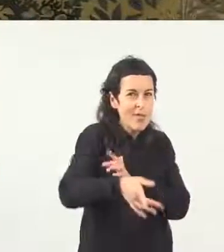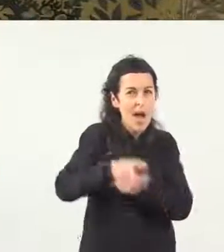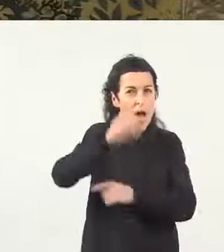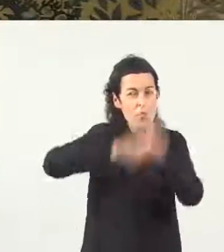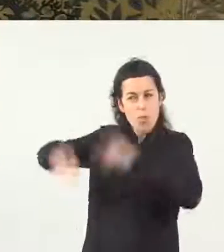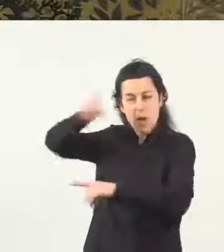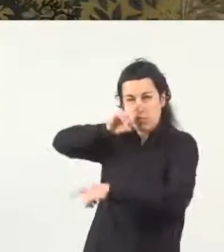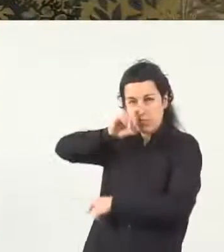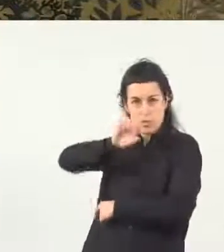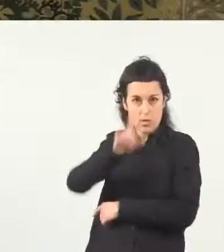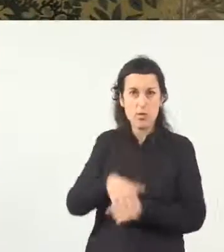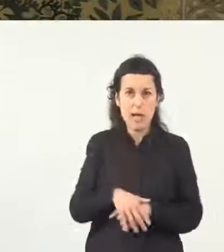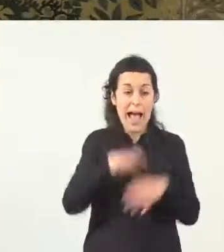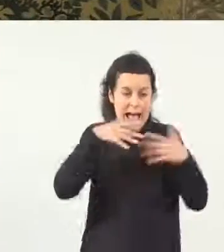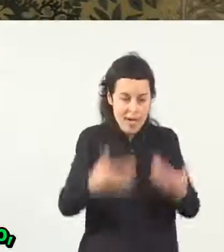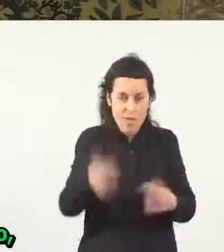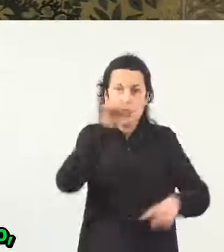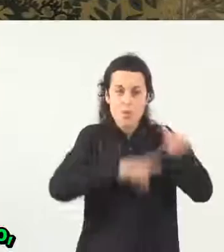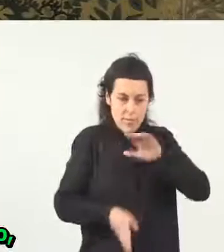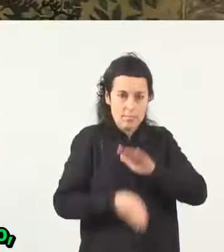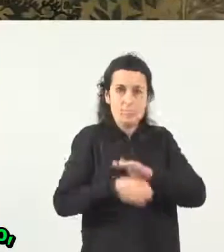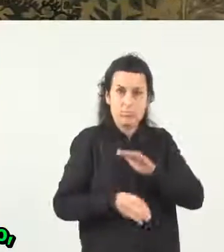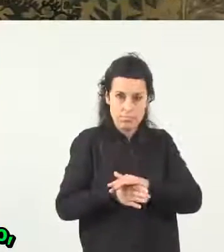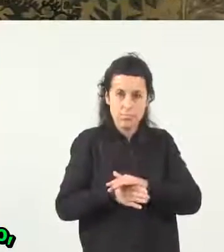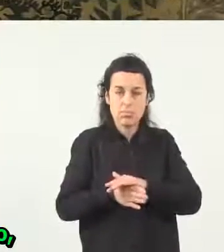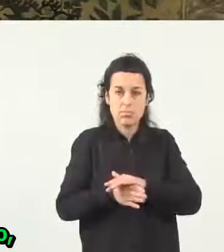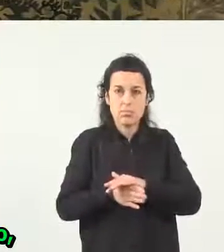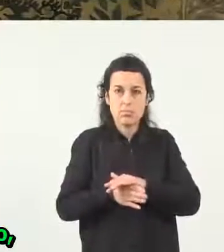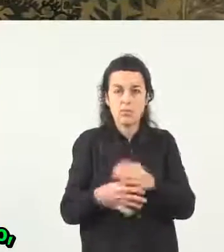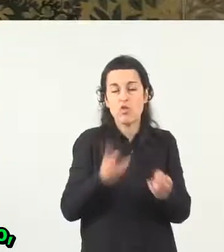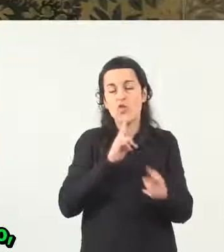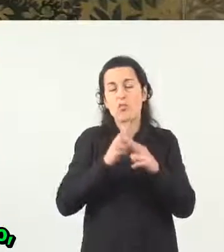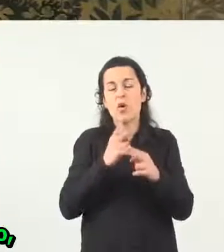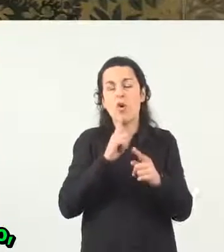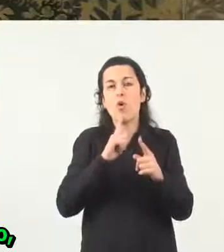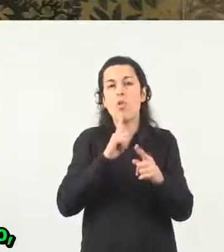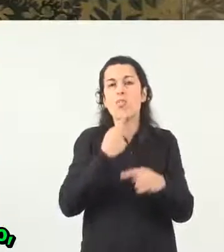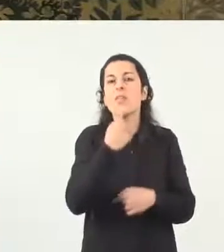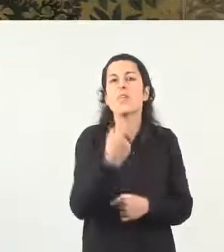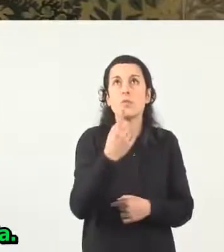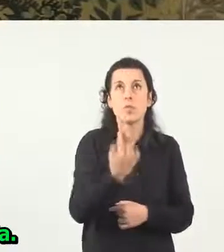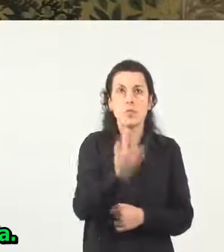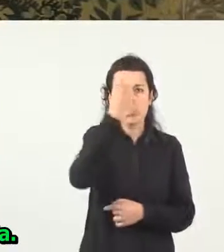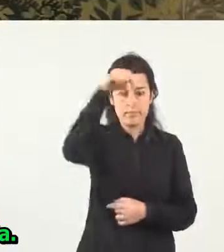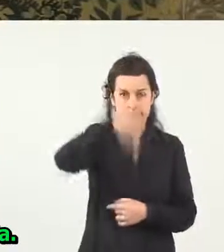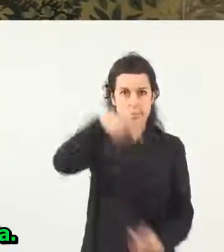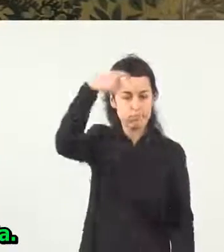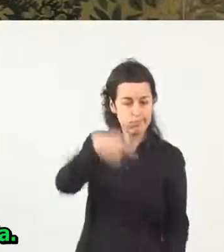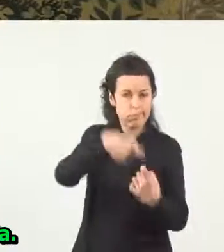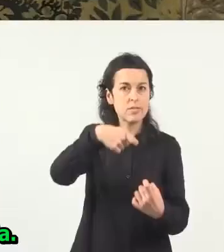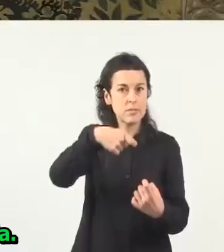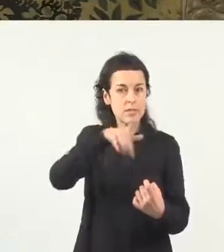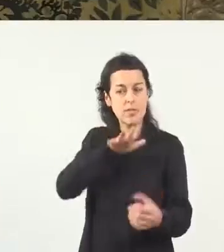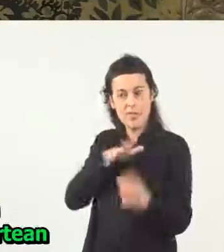kolonialismoa da gaur egungo problema bat, deitzen duguna iparra eta egoeren arteko talka badago, eta hori ere